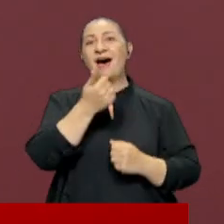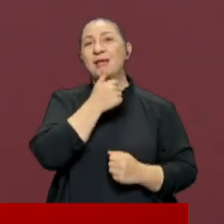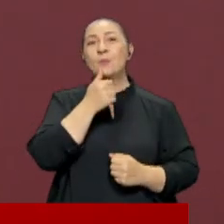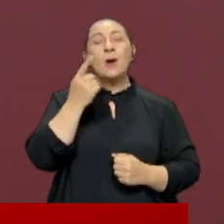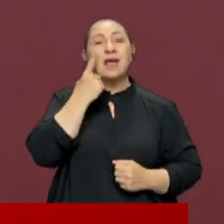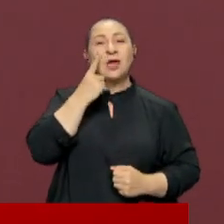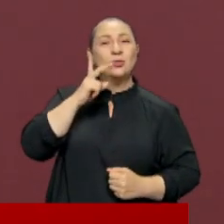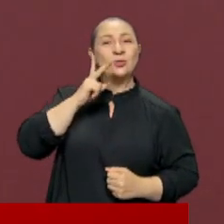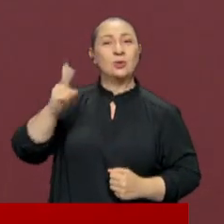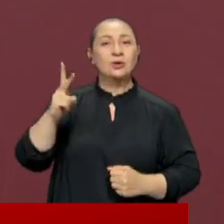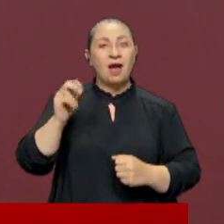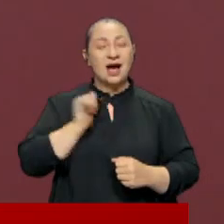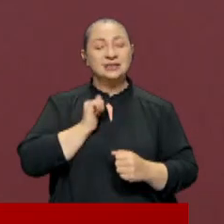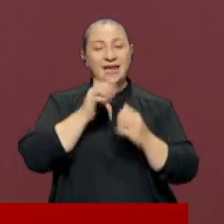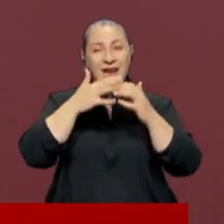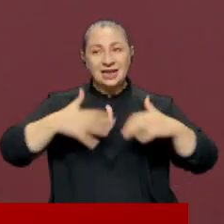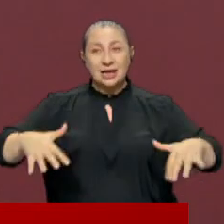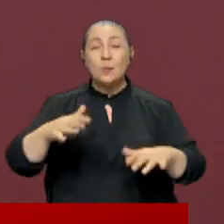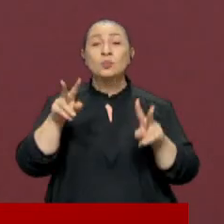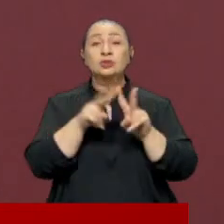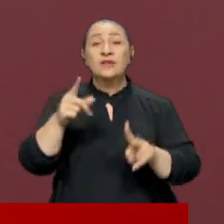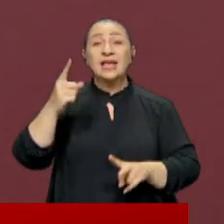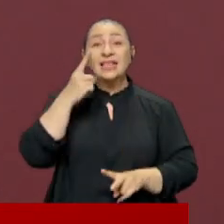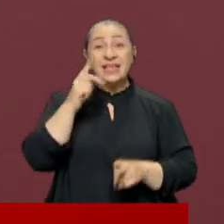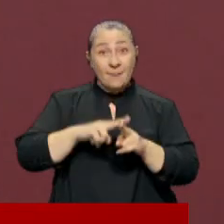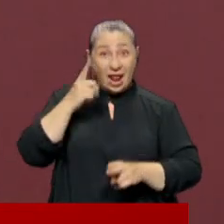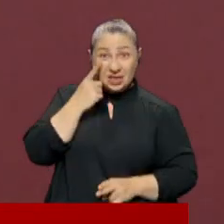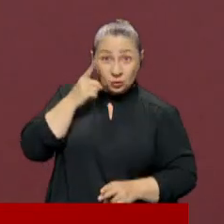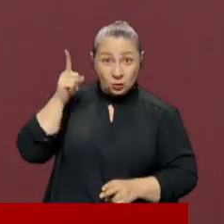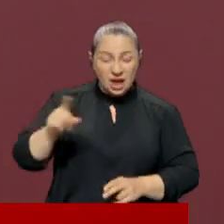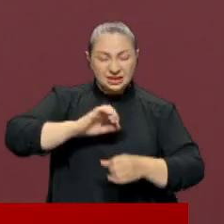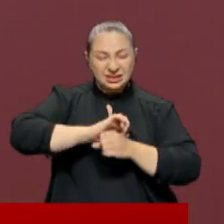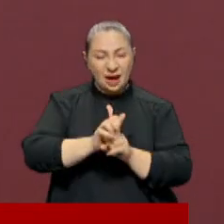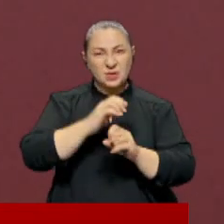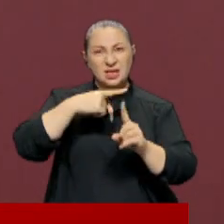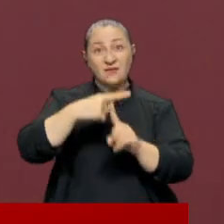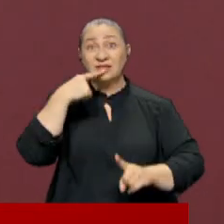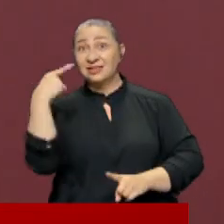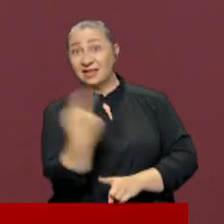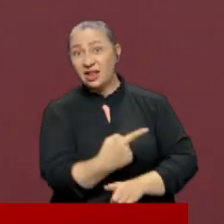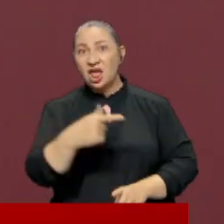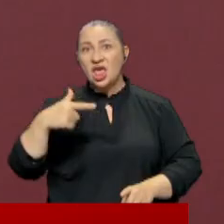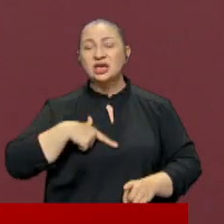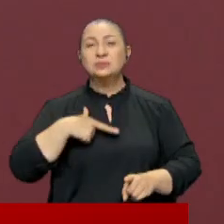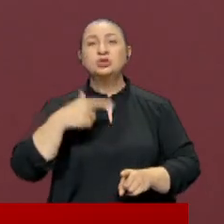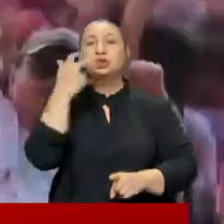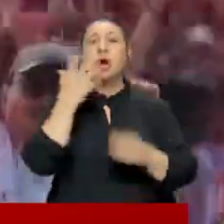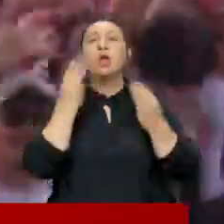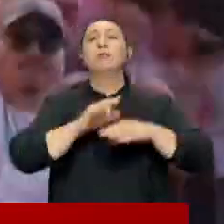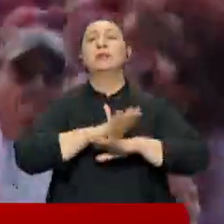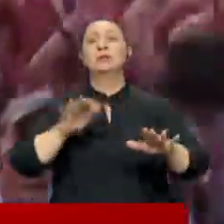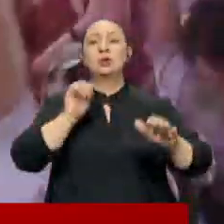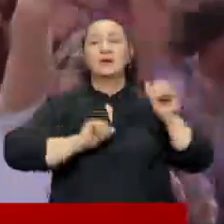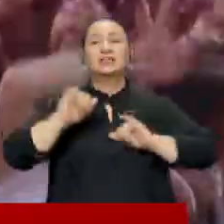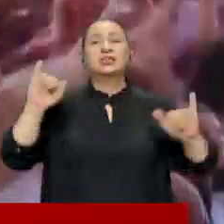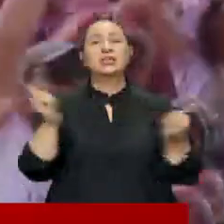Mustafa Kemal Atatürk'ün askerleridir. Mustafa Kemal Atatürk'e zalim ve kafir diyenlerin İzmir Marşı olmaz.